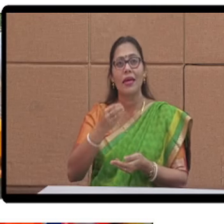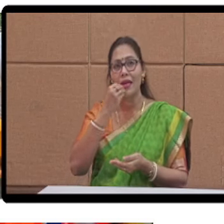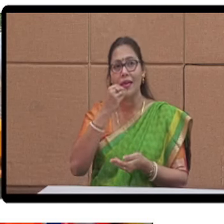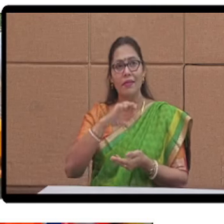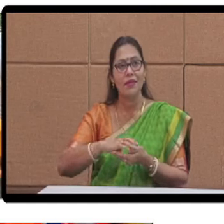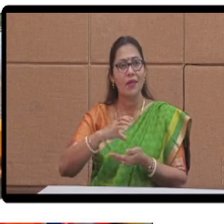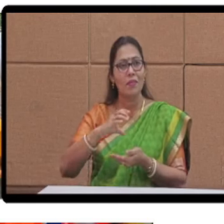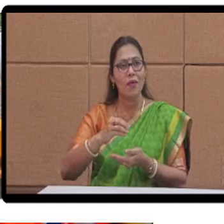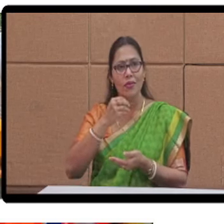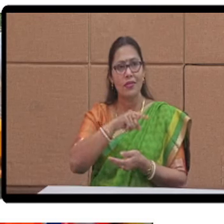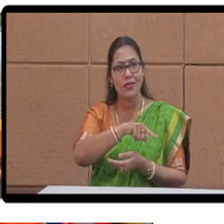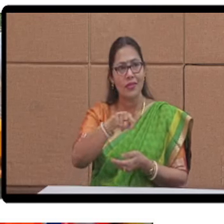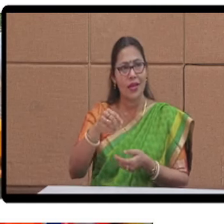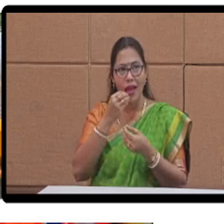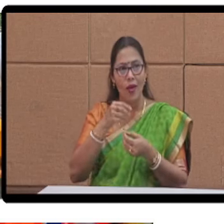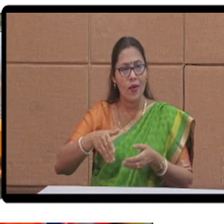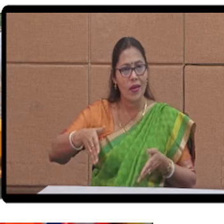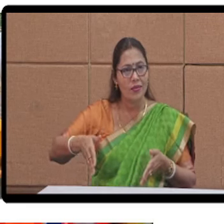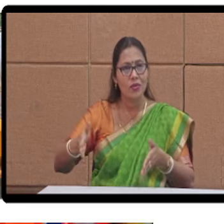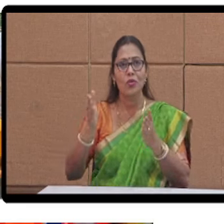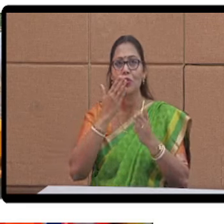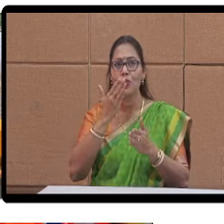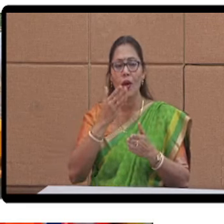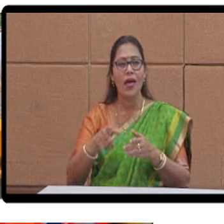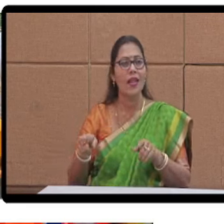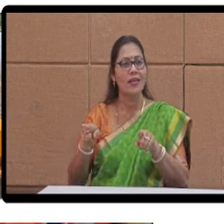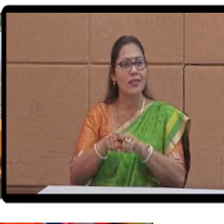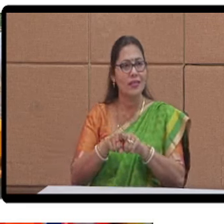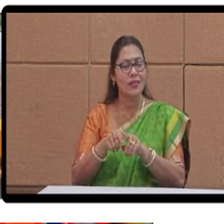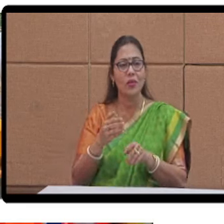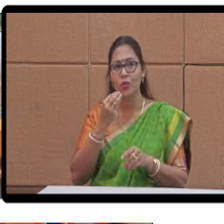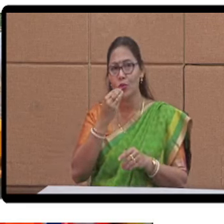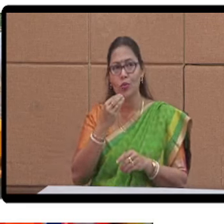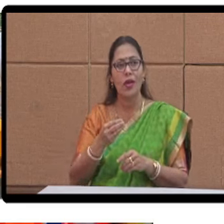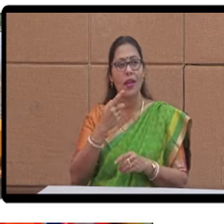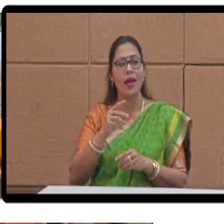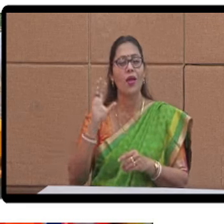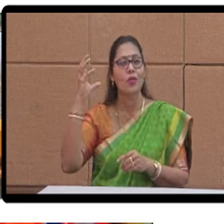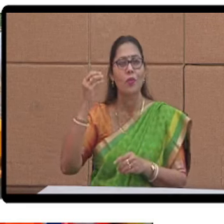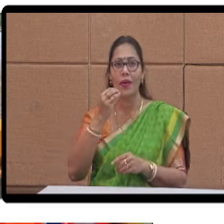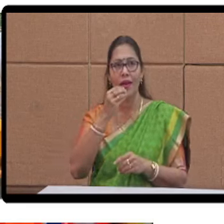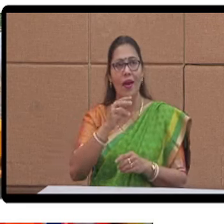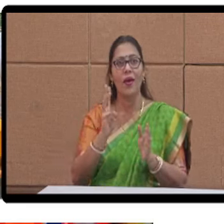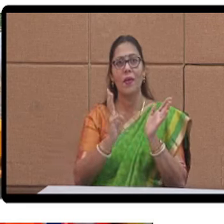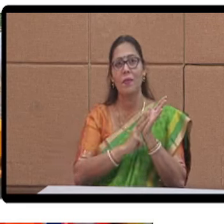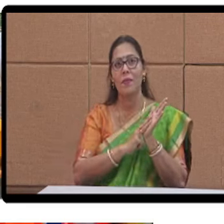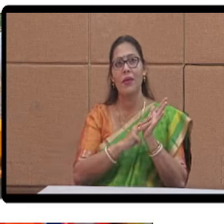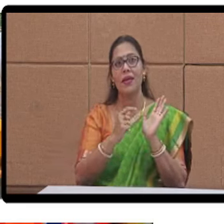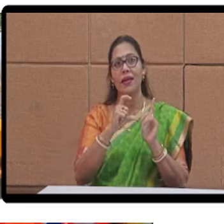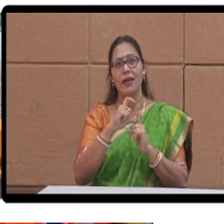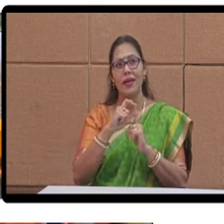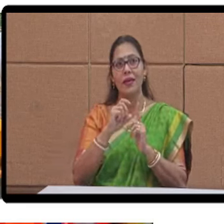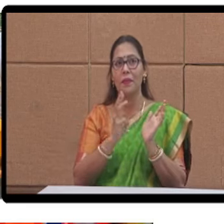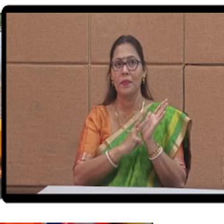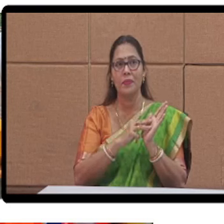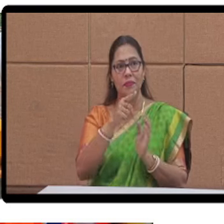দেখো এক শাড়িতে খেতে বসেছো বন্ধুদের সঙ্গে খাওয়ার মজাই আলাদা তুমি যদি